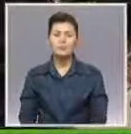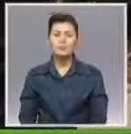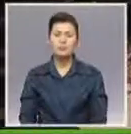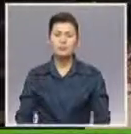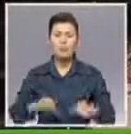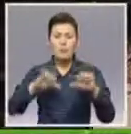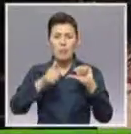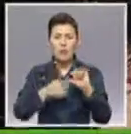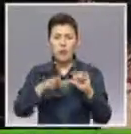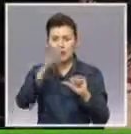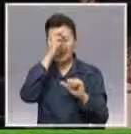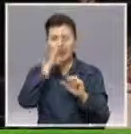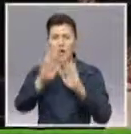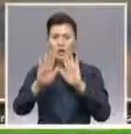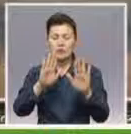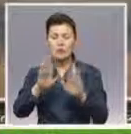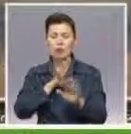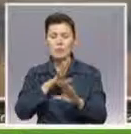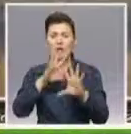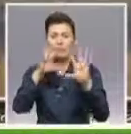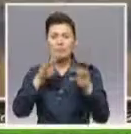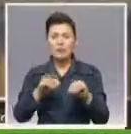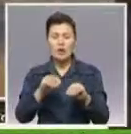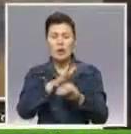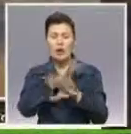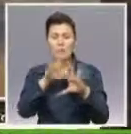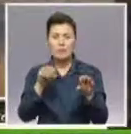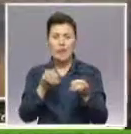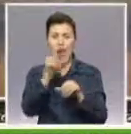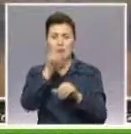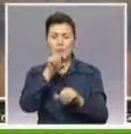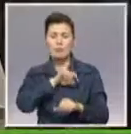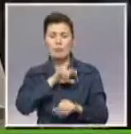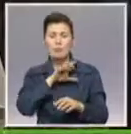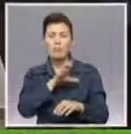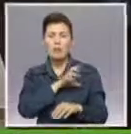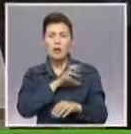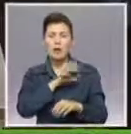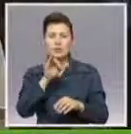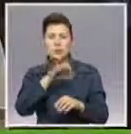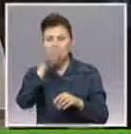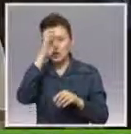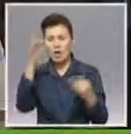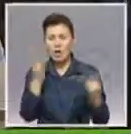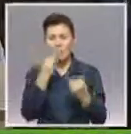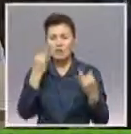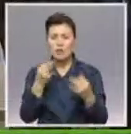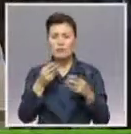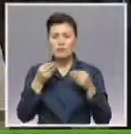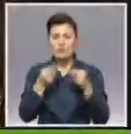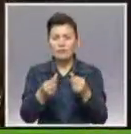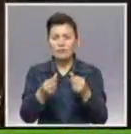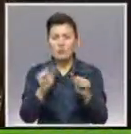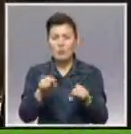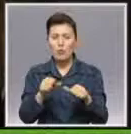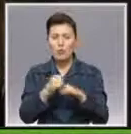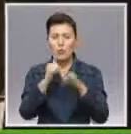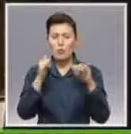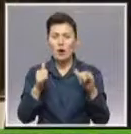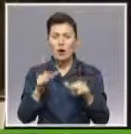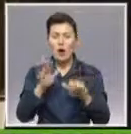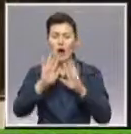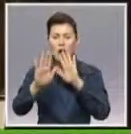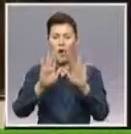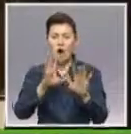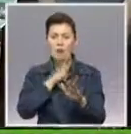Мәңгілік ел қайраткерлері көрмесінде қойылған дүниелердің барлығы адамның рухани байуына ел тарихынан сусындауға мүмкіндік береді. Экспозицияда